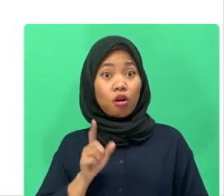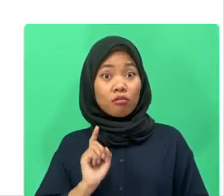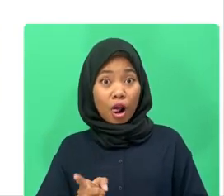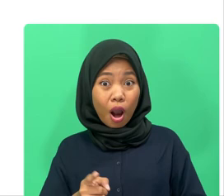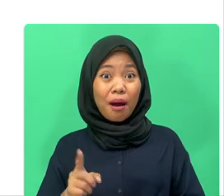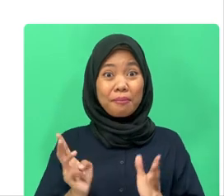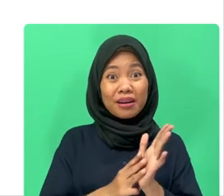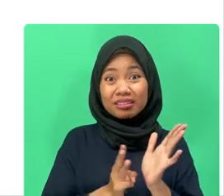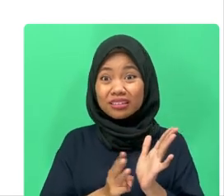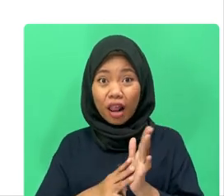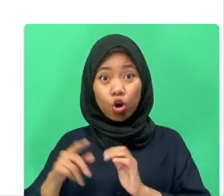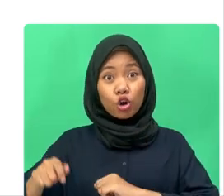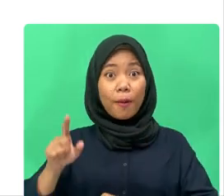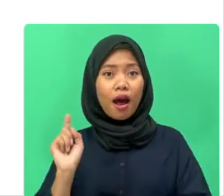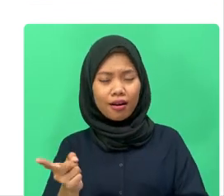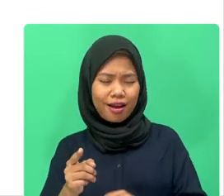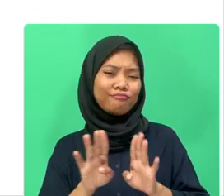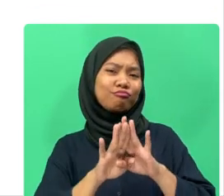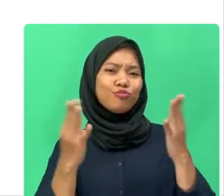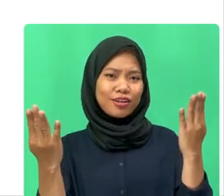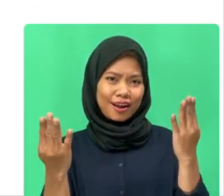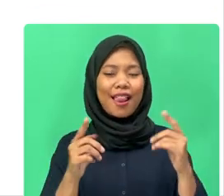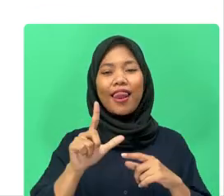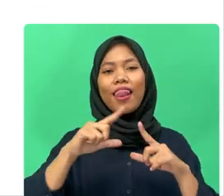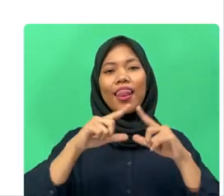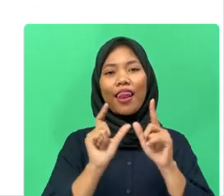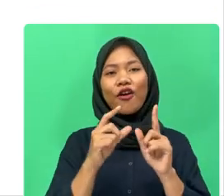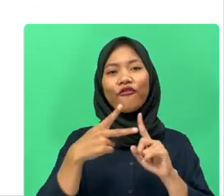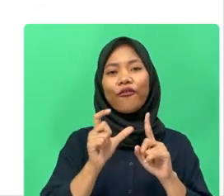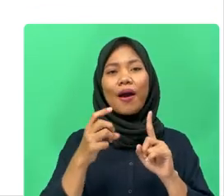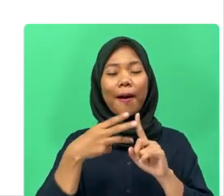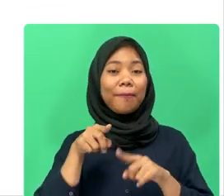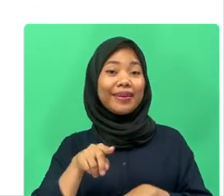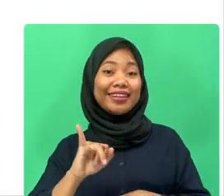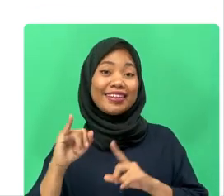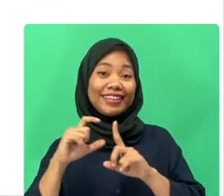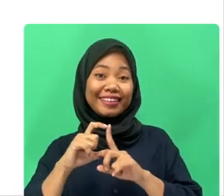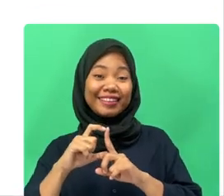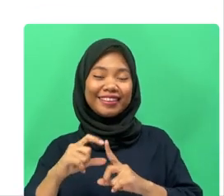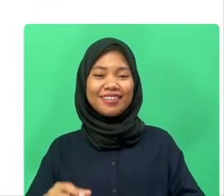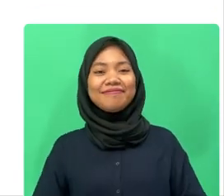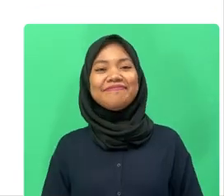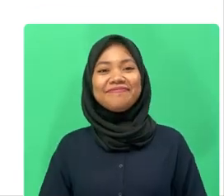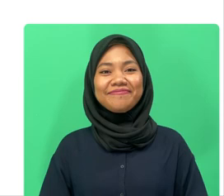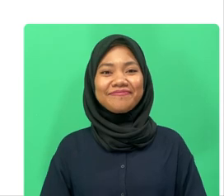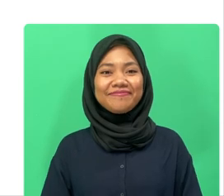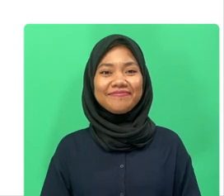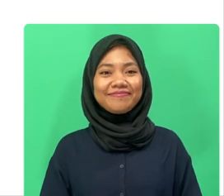Jika Anda mengalami permasalahan hukum, silakan kunjungi lawhub.id.